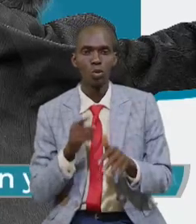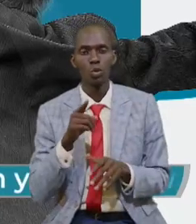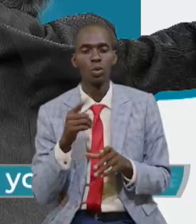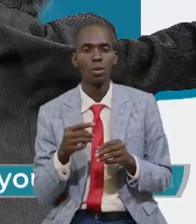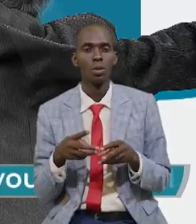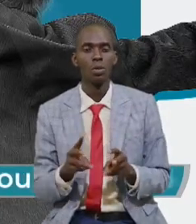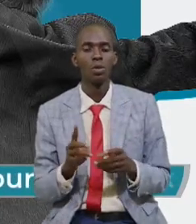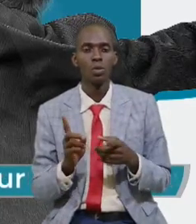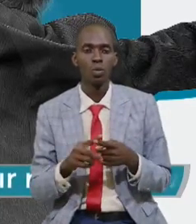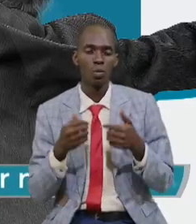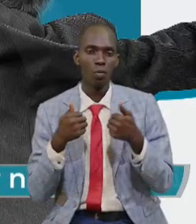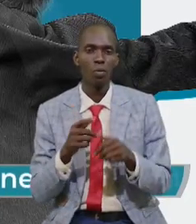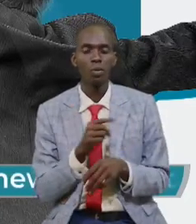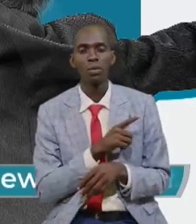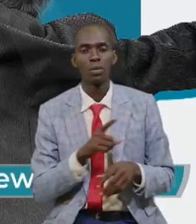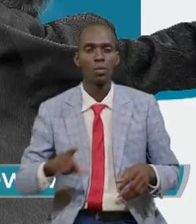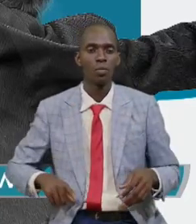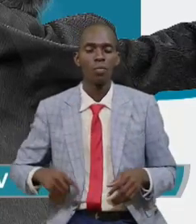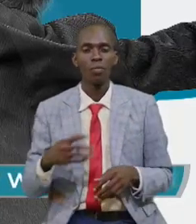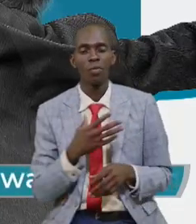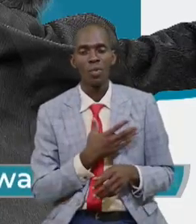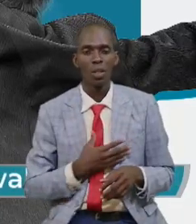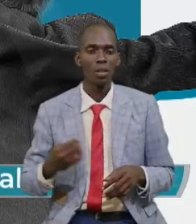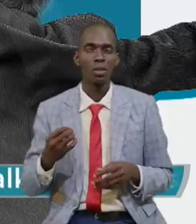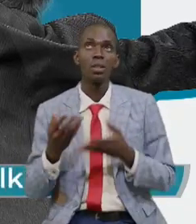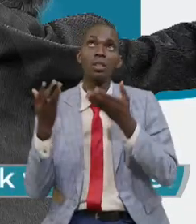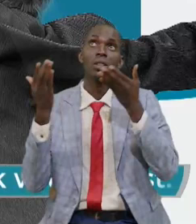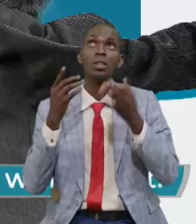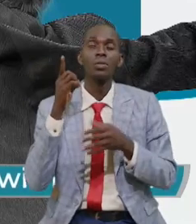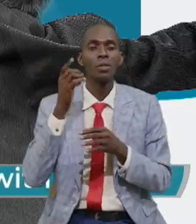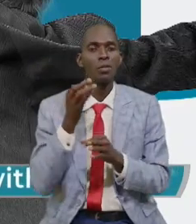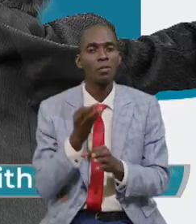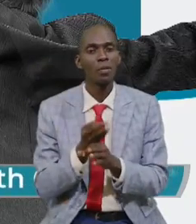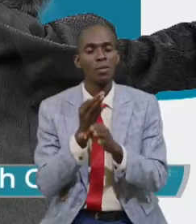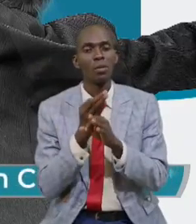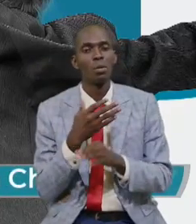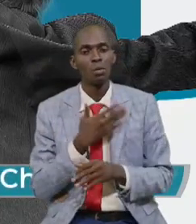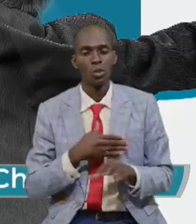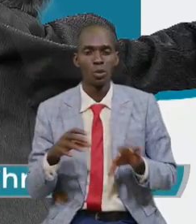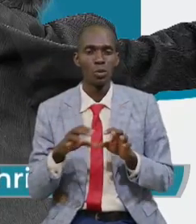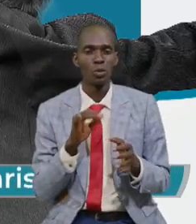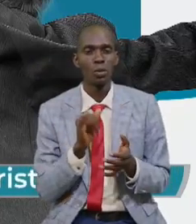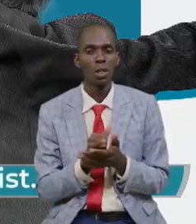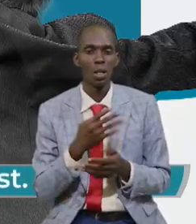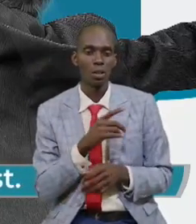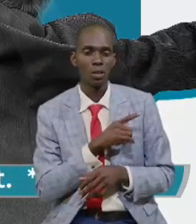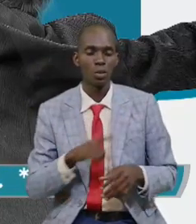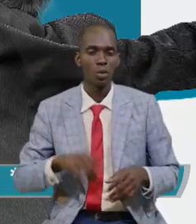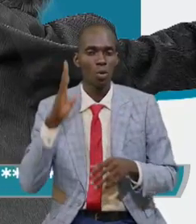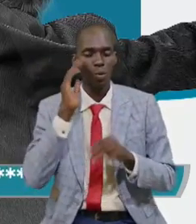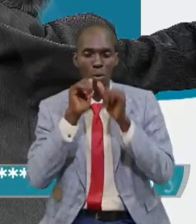follow the Lord and serve Him faithfully. Please do that and the Lord will bless you.